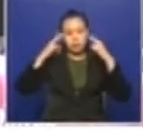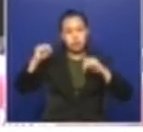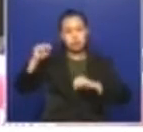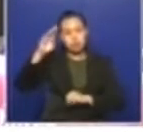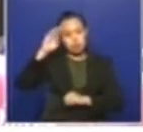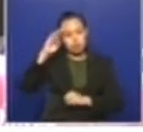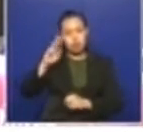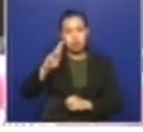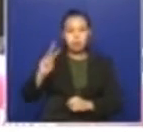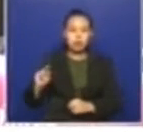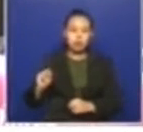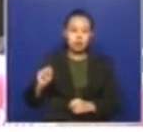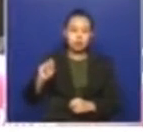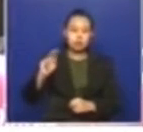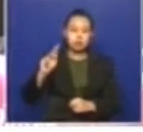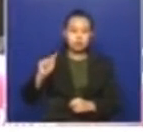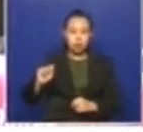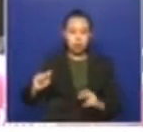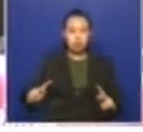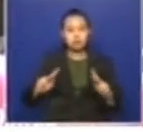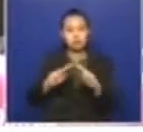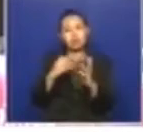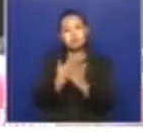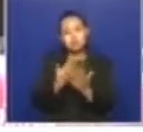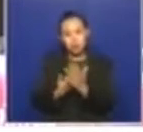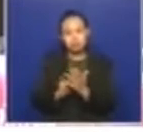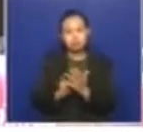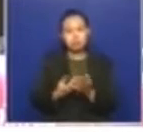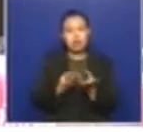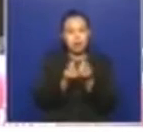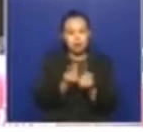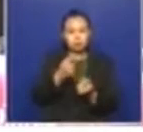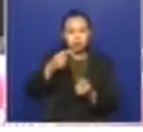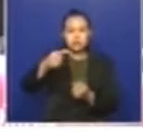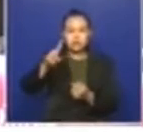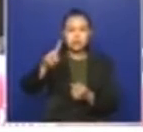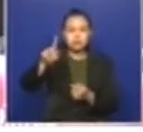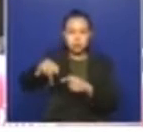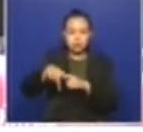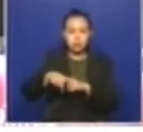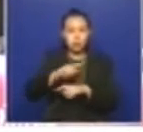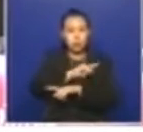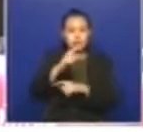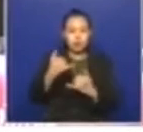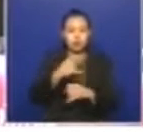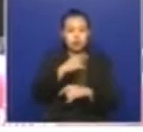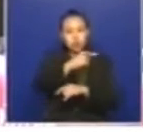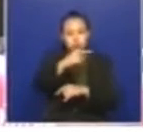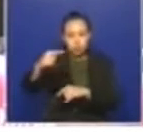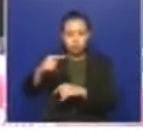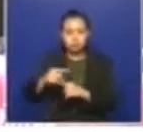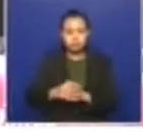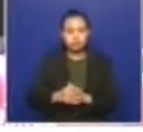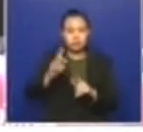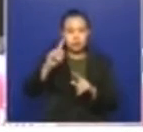างถ้าบอกว่านี่ GDP มันติดลบวันนี้มันติดลบนะเขาบอกไตรมาสที่3ติดลบ12